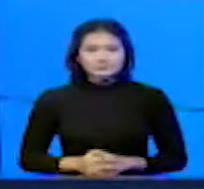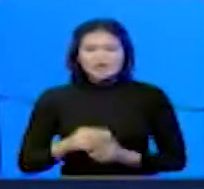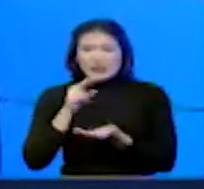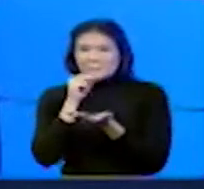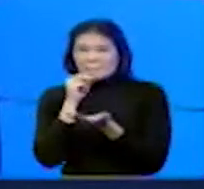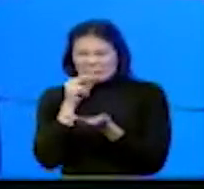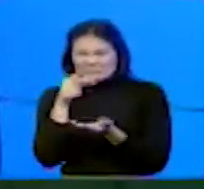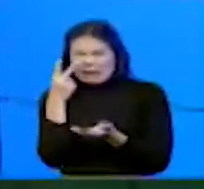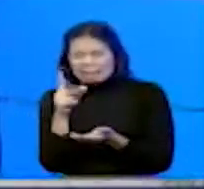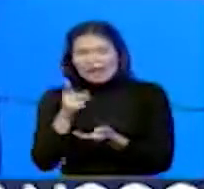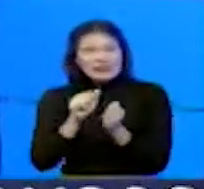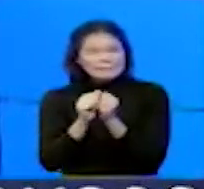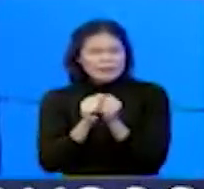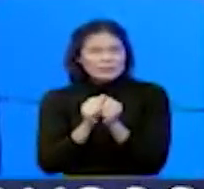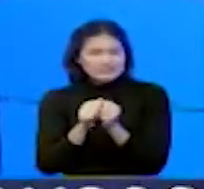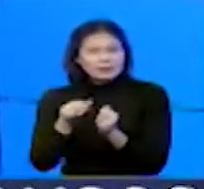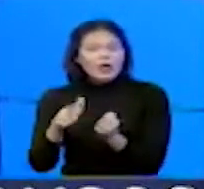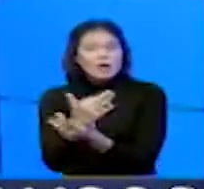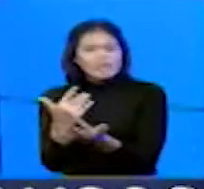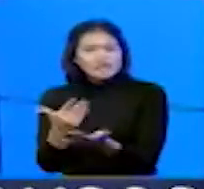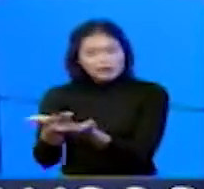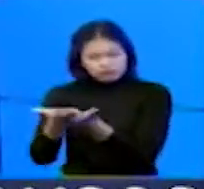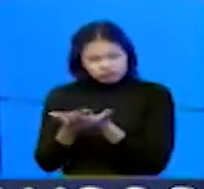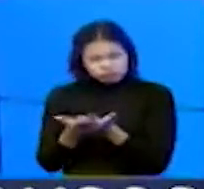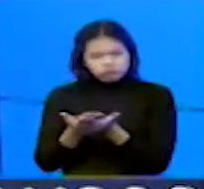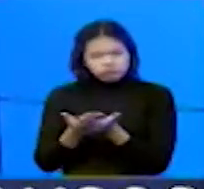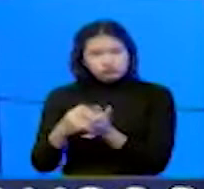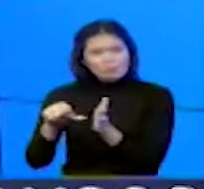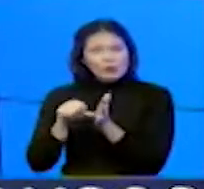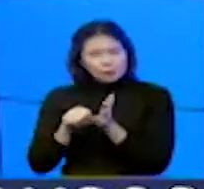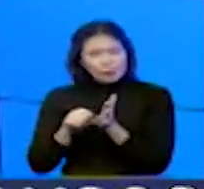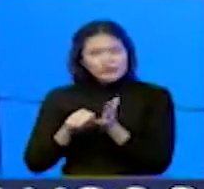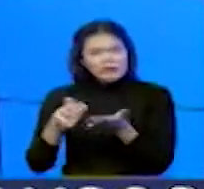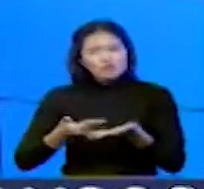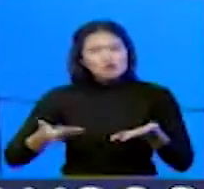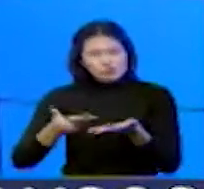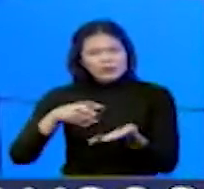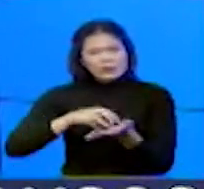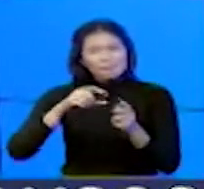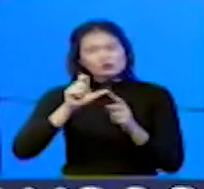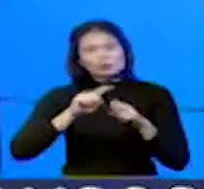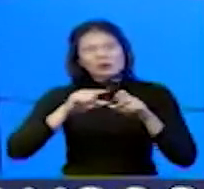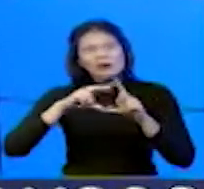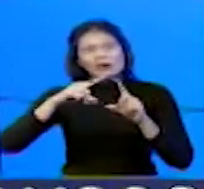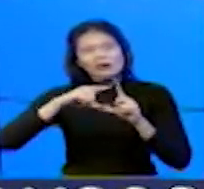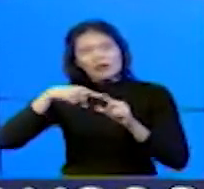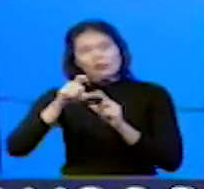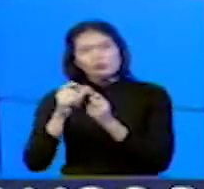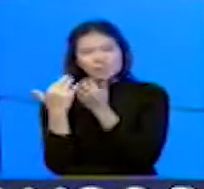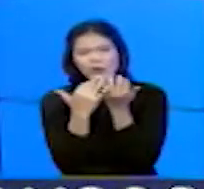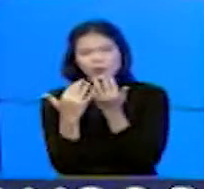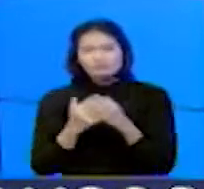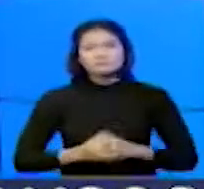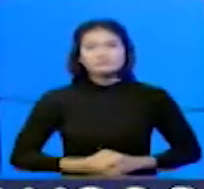Butiran plastik ini ditemukan warga penerima bantuan pangan non-tunai di Kampung Margaluyu, Desa Sukaratu, Kecamatan Bojong Picung, Cianjur, Jawa